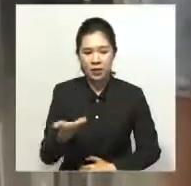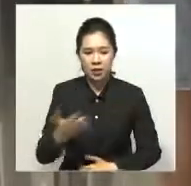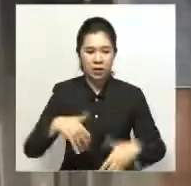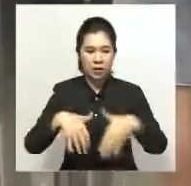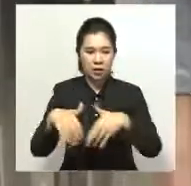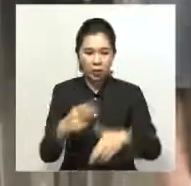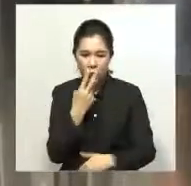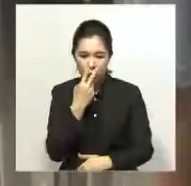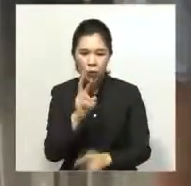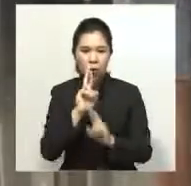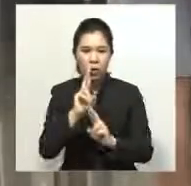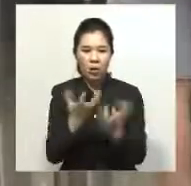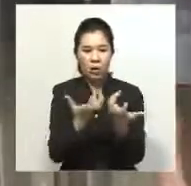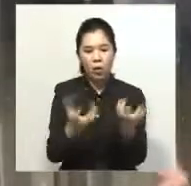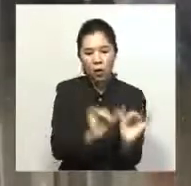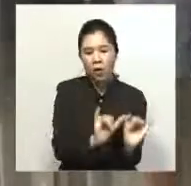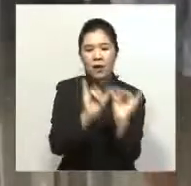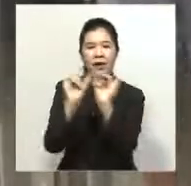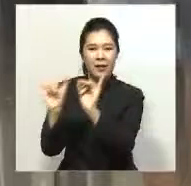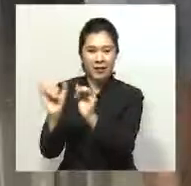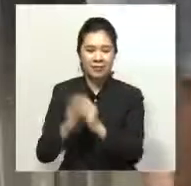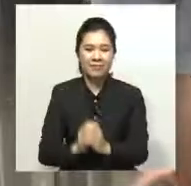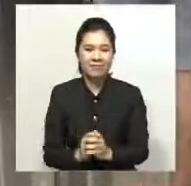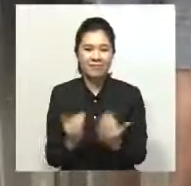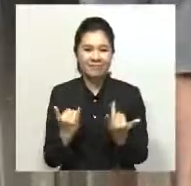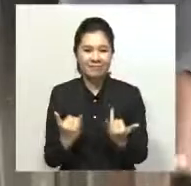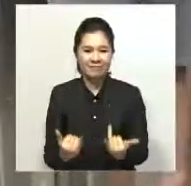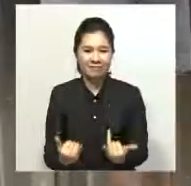ระวังแล้วก็เก็บของขึ้นที่สูงอย่างต่อเนื่องค่ะและทั้งหม